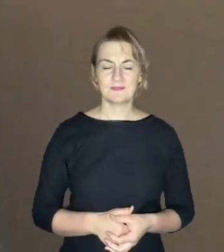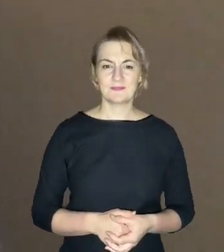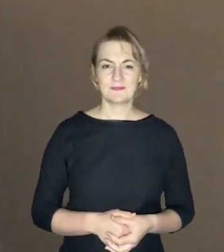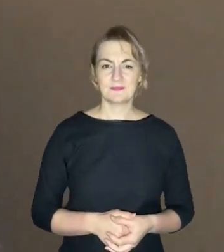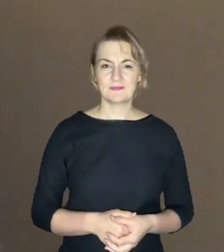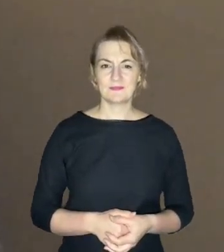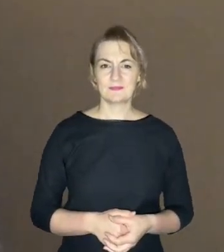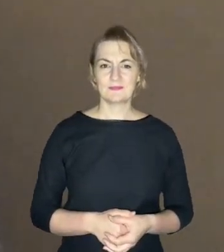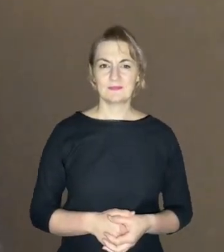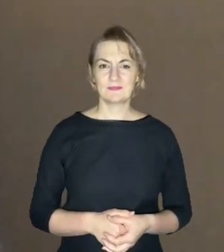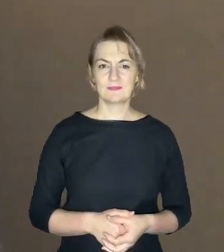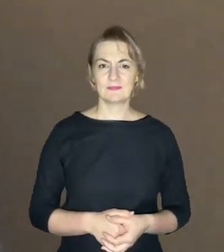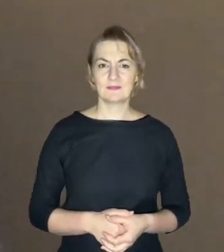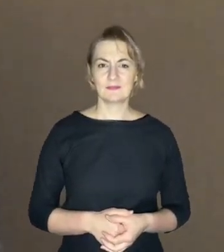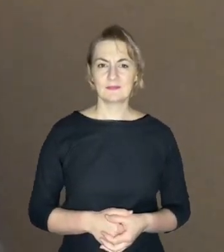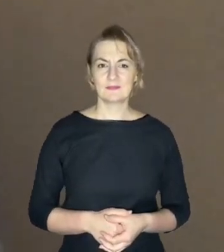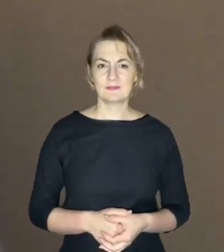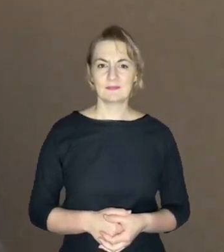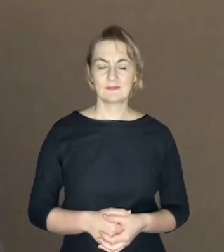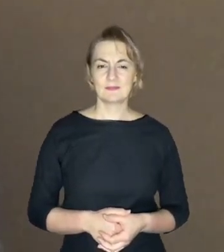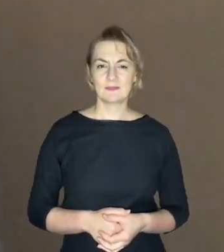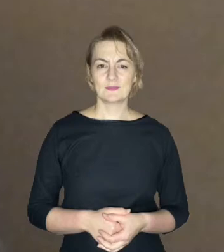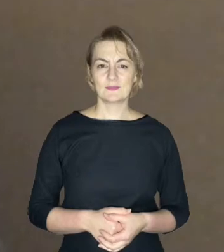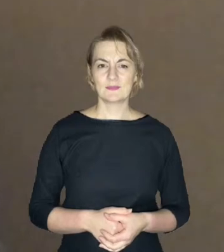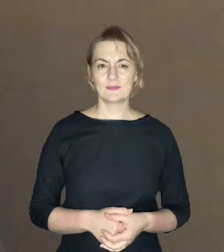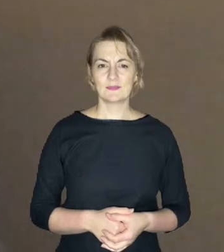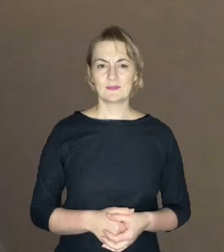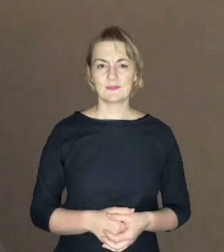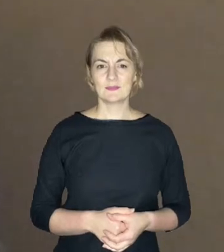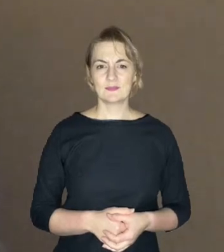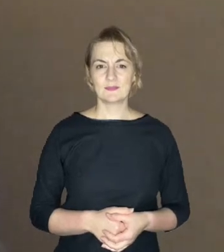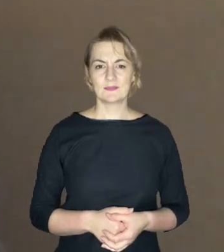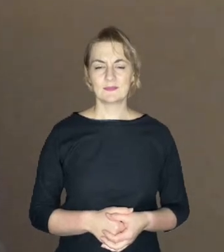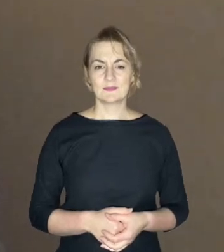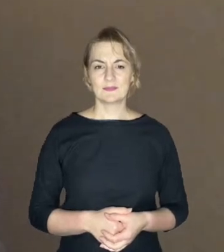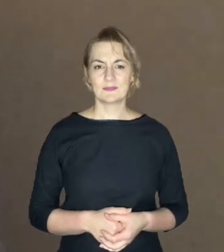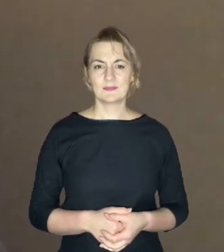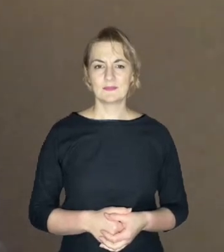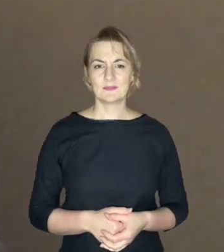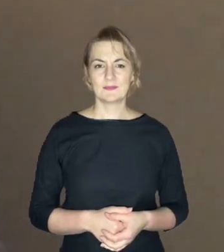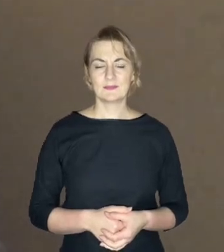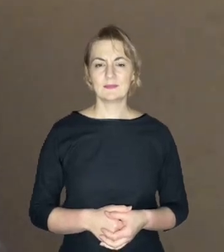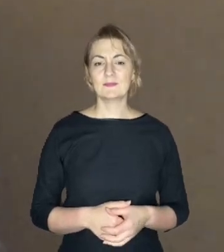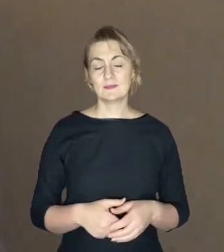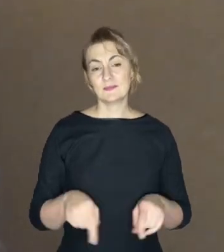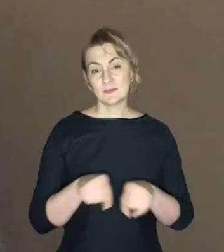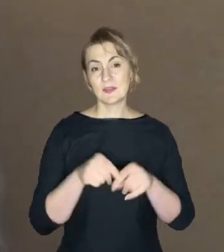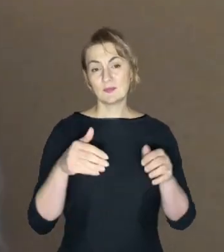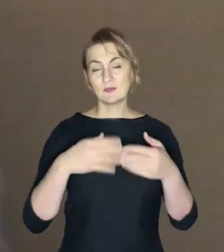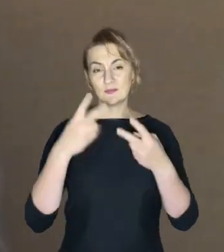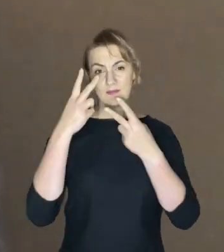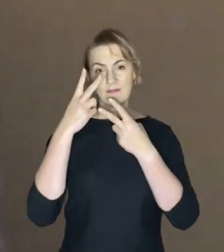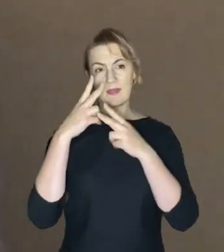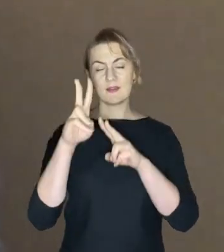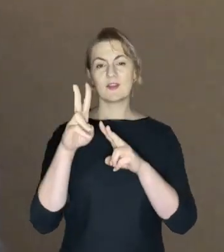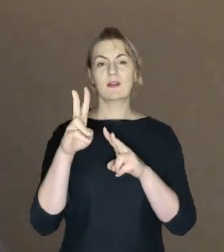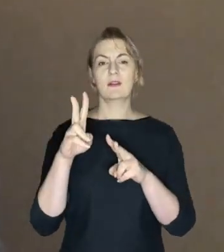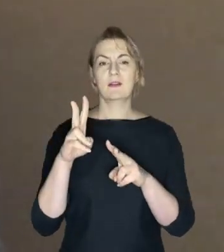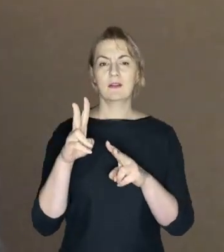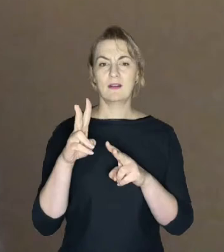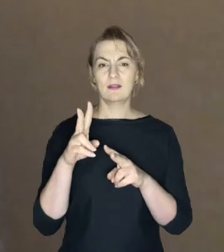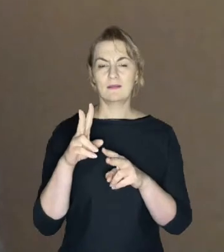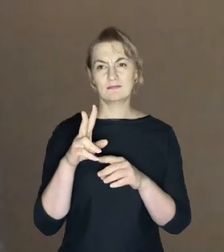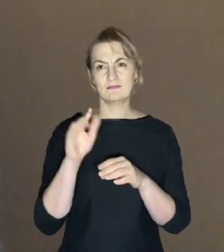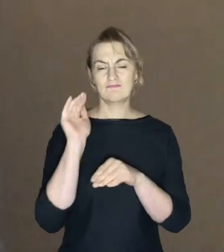żyjemy i w którą jesteśmy. No i można mieć nadzieję, że, znaczy